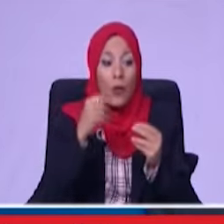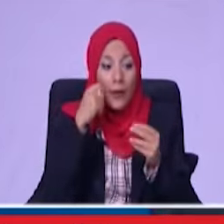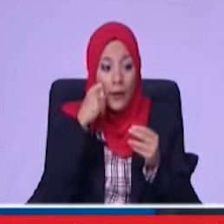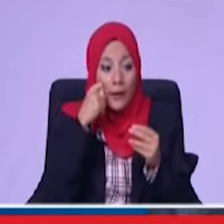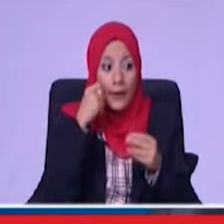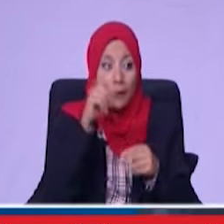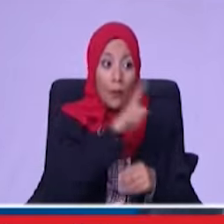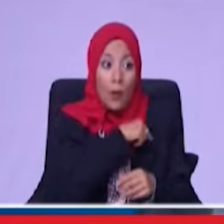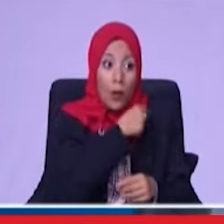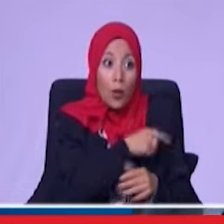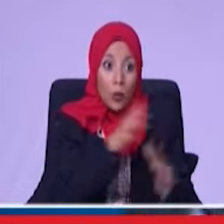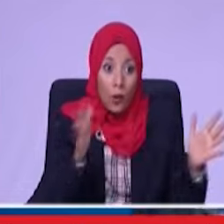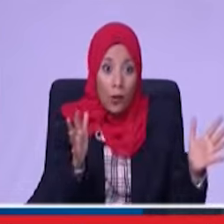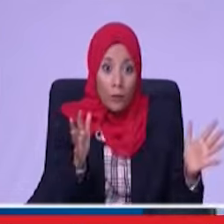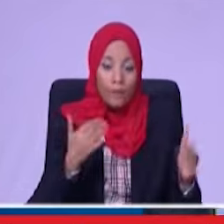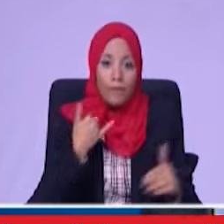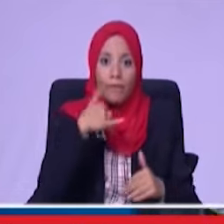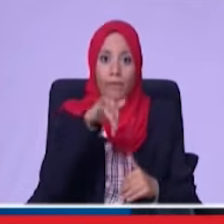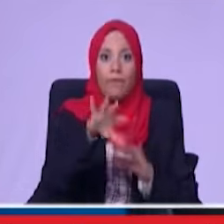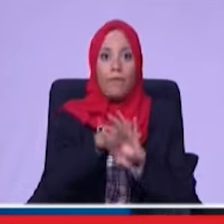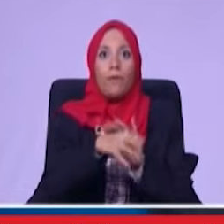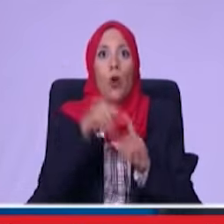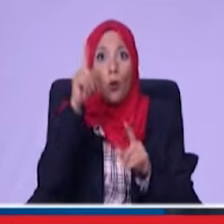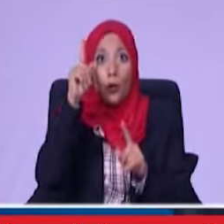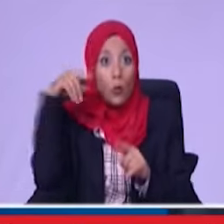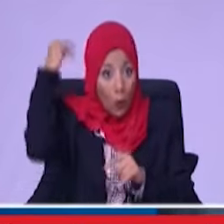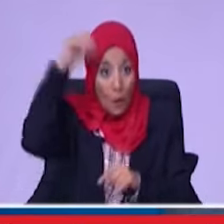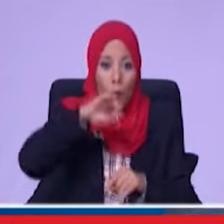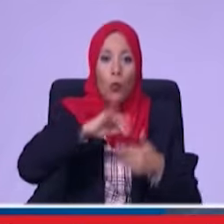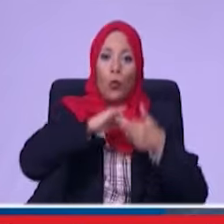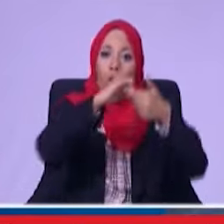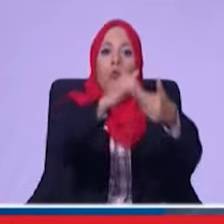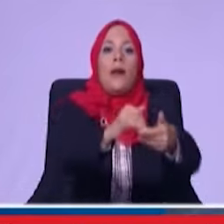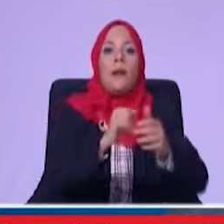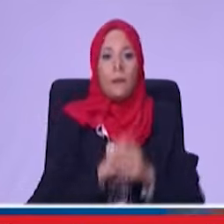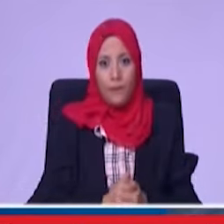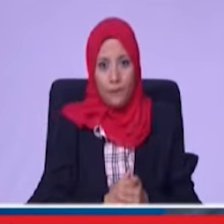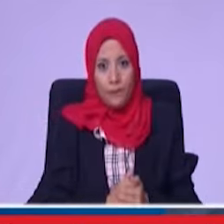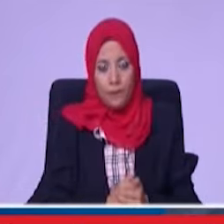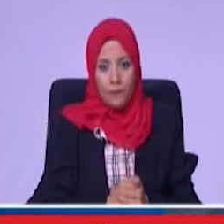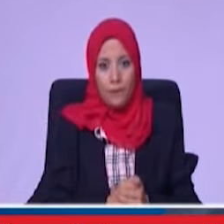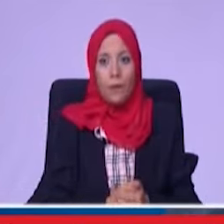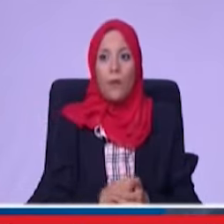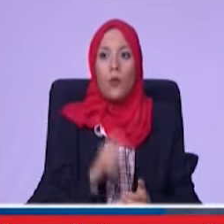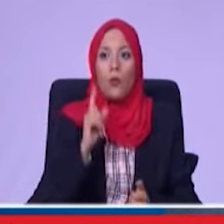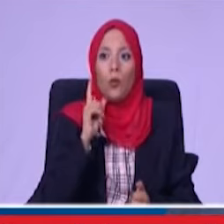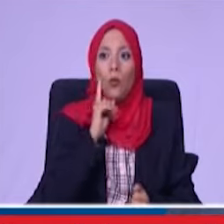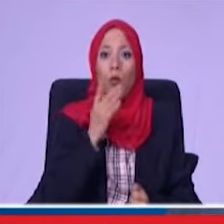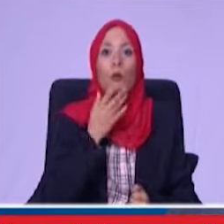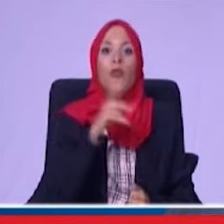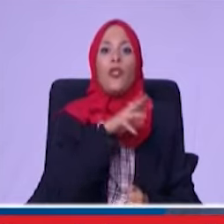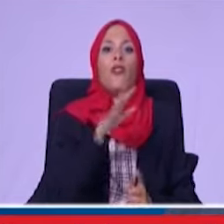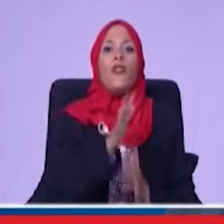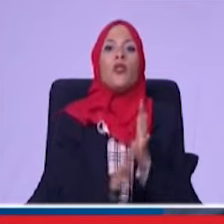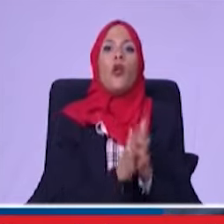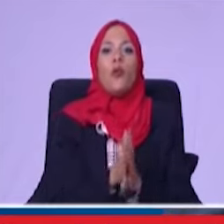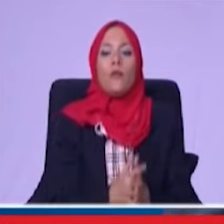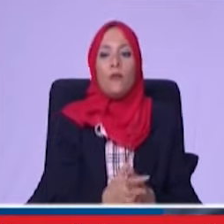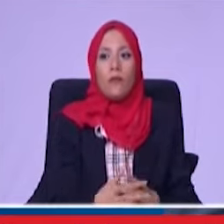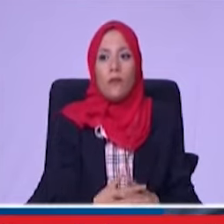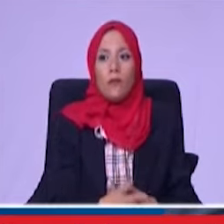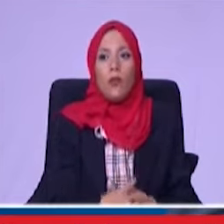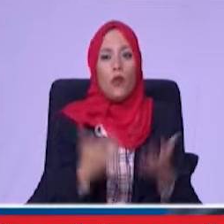ضمن الشفاعات فيه ناس فعلوا كبائر وأمر بهم إلى النار فيشفع فيهم